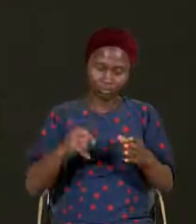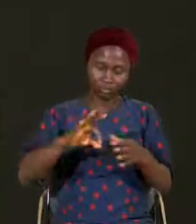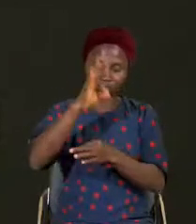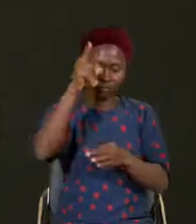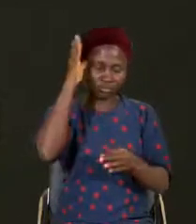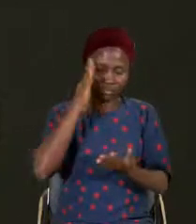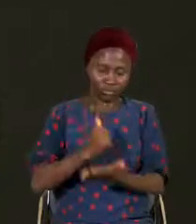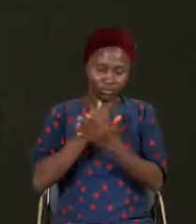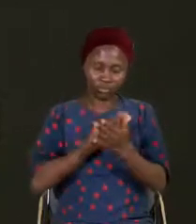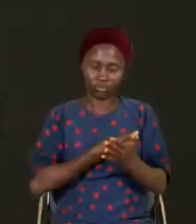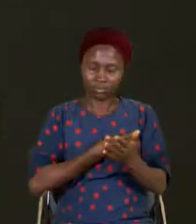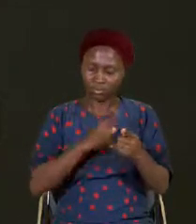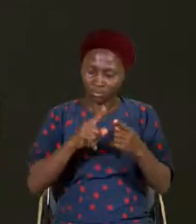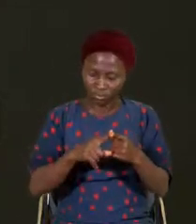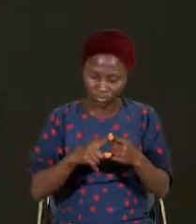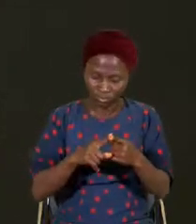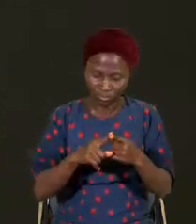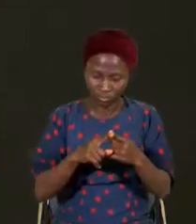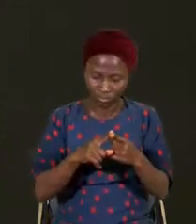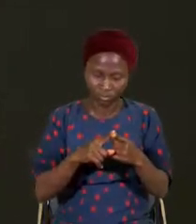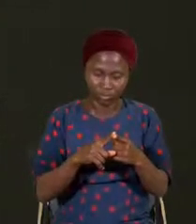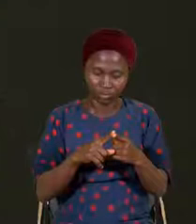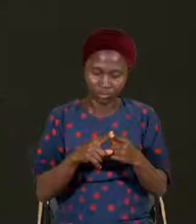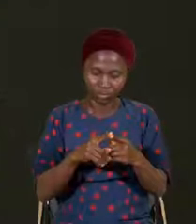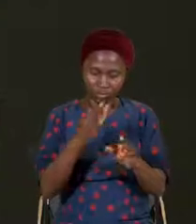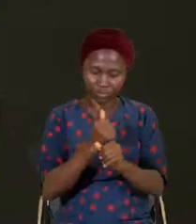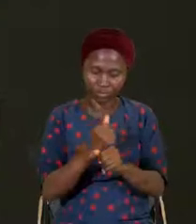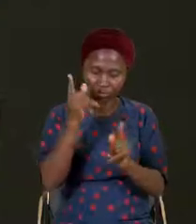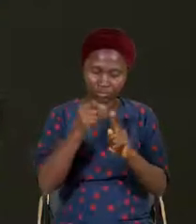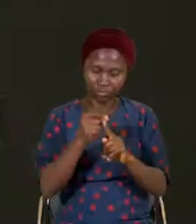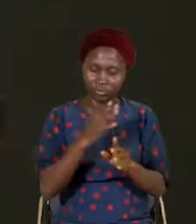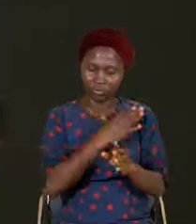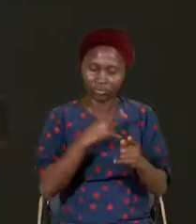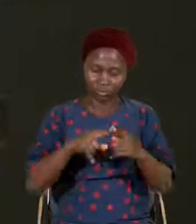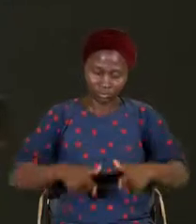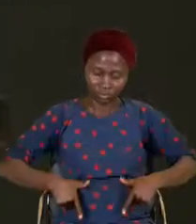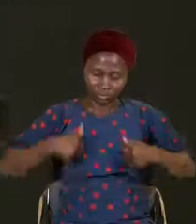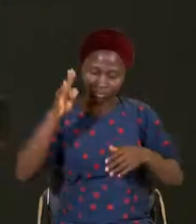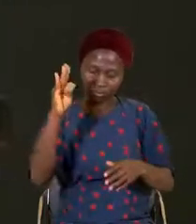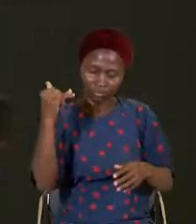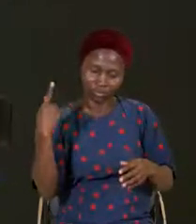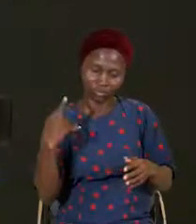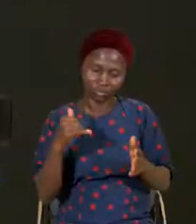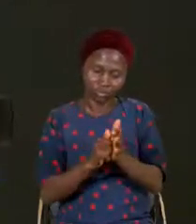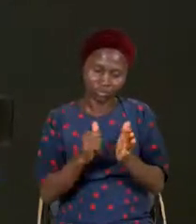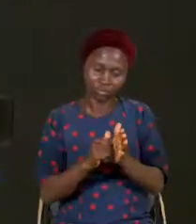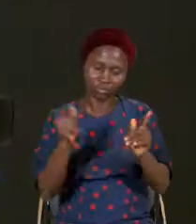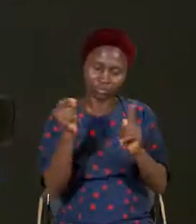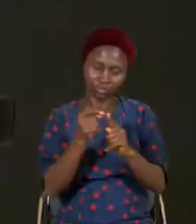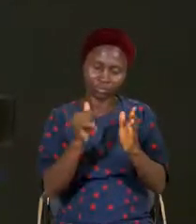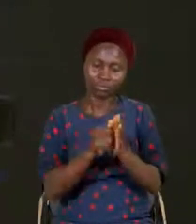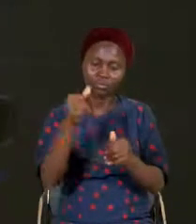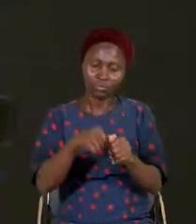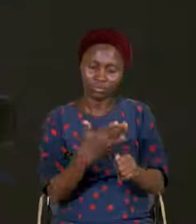nous aides à prendre ta parole et lui donner la valeur absolue, afin de vivre par